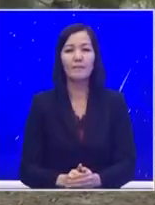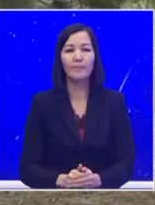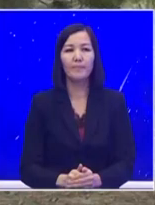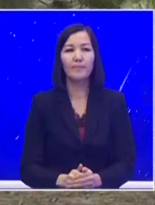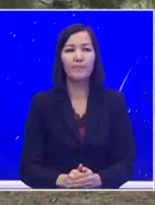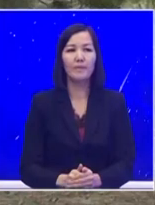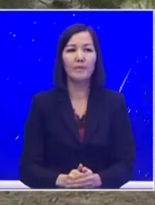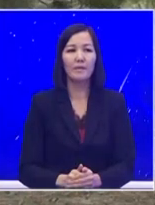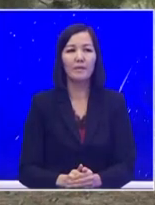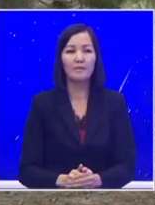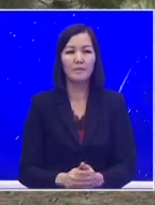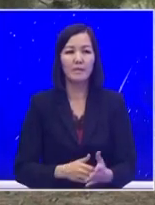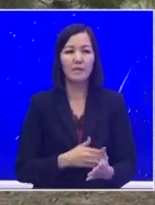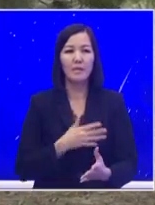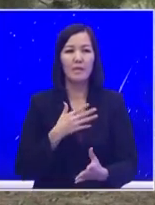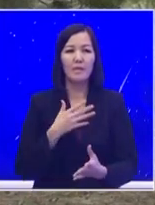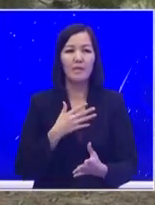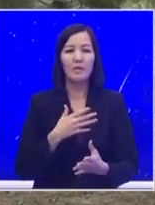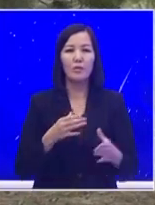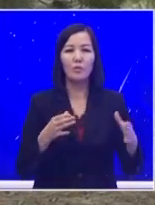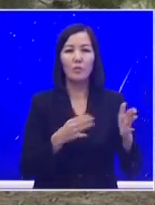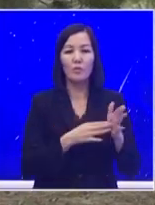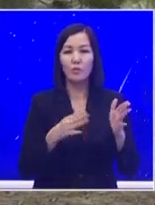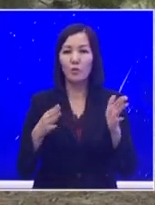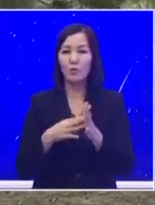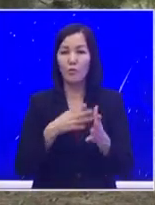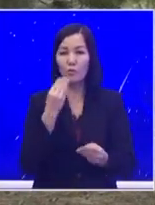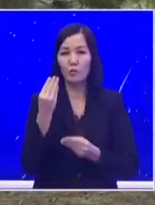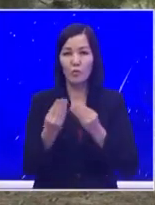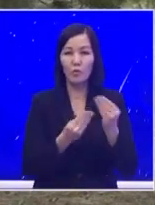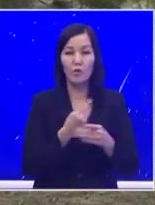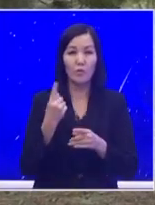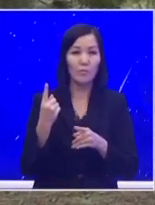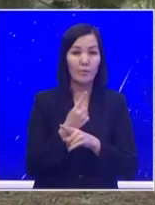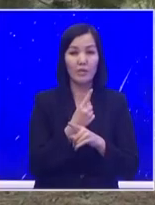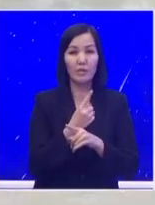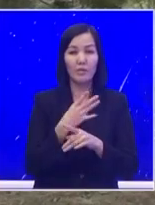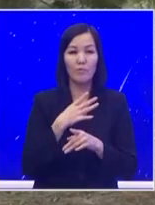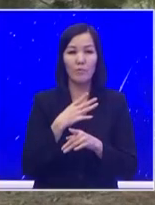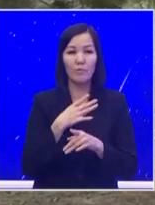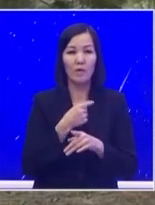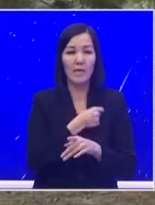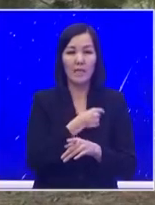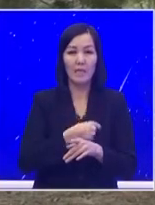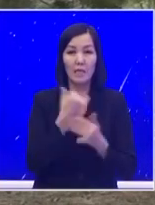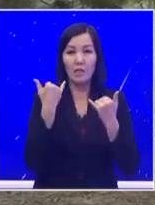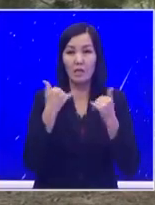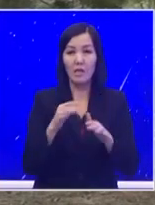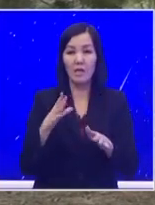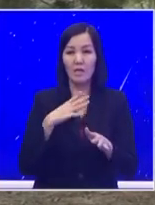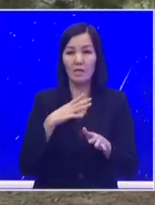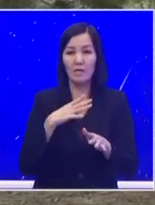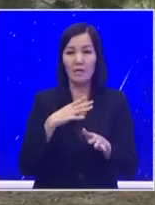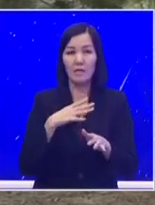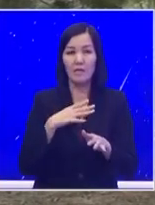Кіші кірім жарыстарға ойнаған, бірақ мындай 9-9 ойнағанды бірінші рет шығып тұр. Тренерлер бәрі таңғалып, бізді шақыра береміз дейді.